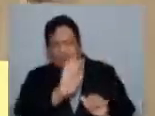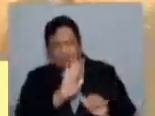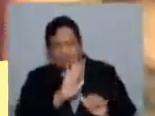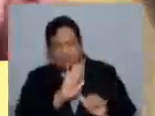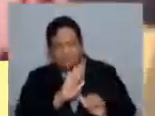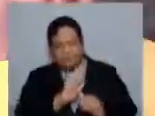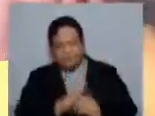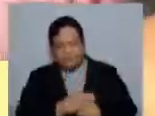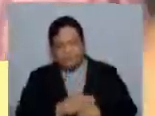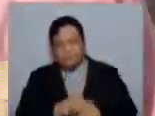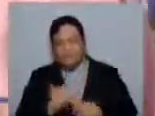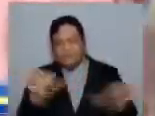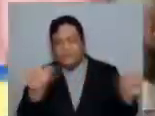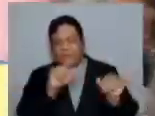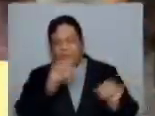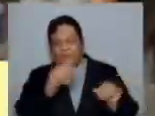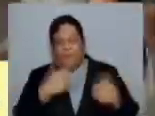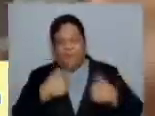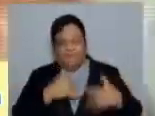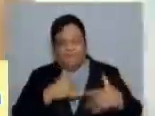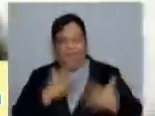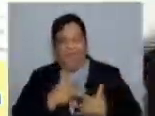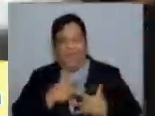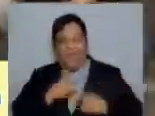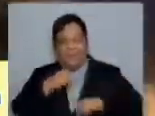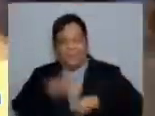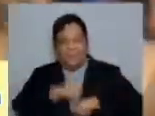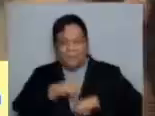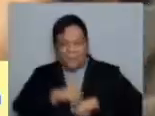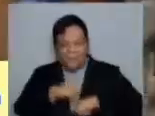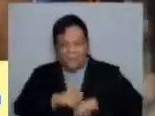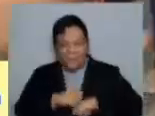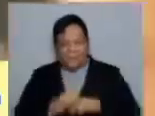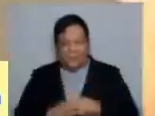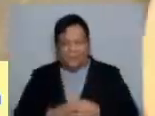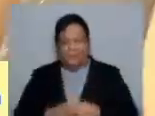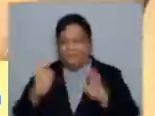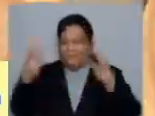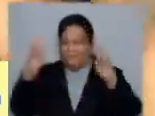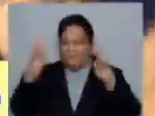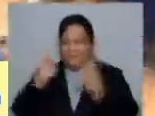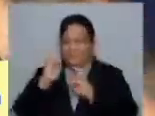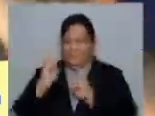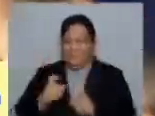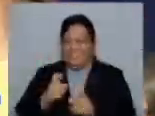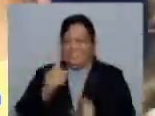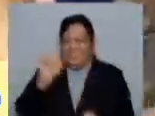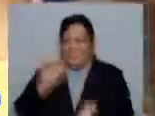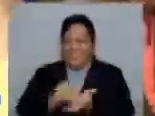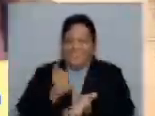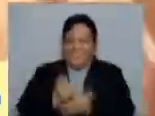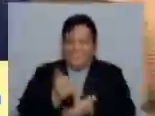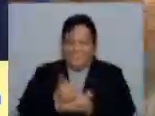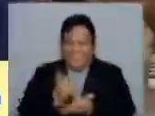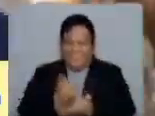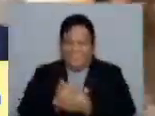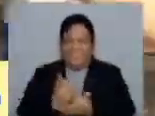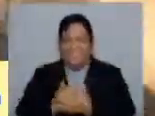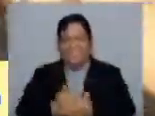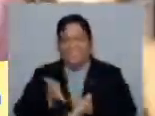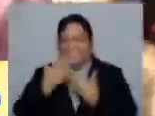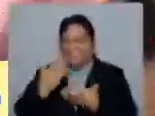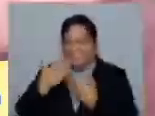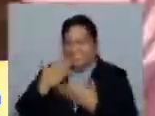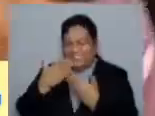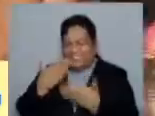na may pusong bato. Wow! 1,000 pesos! Congratulations! Thank you so much! Salamat